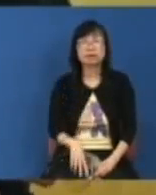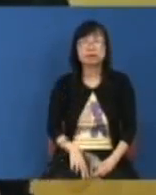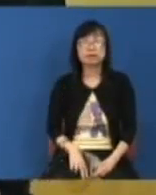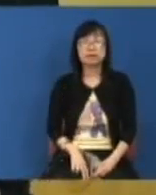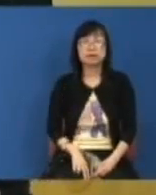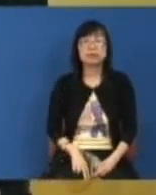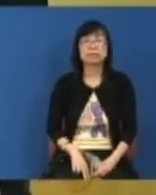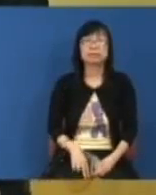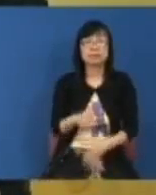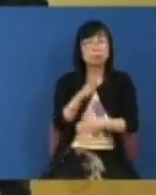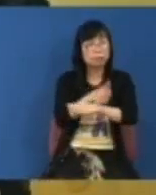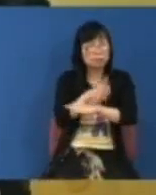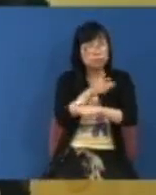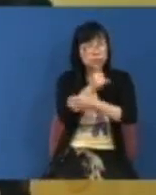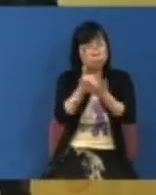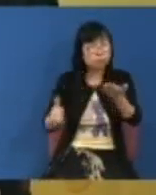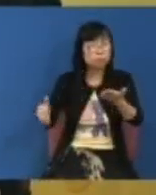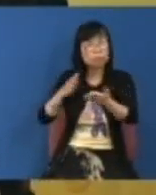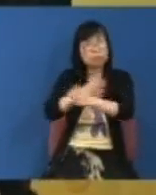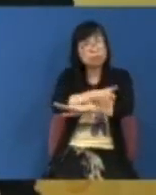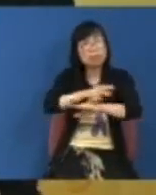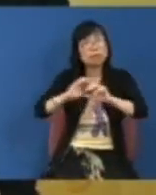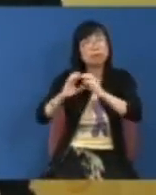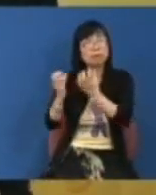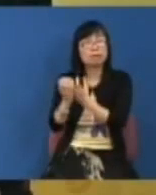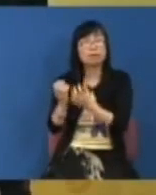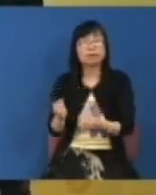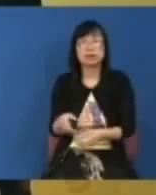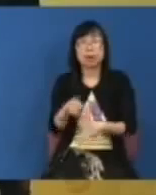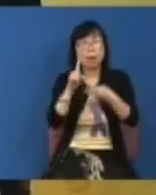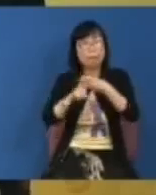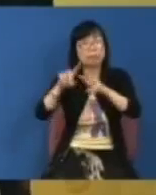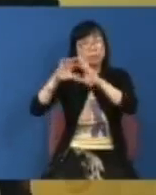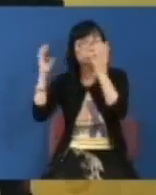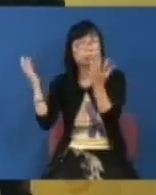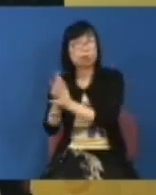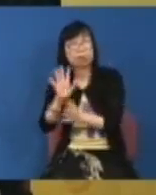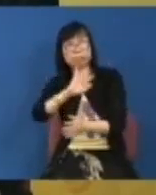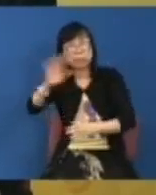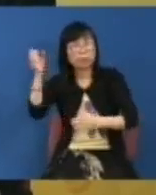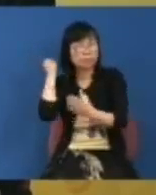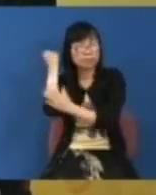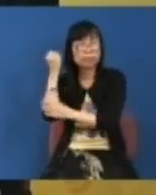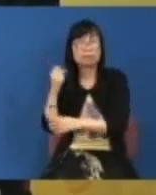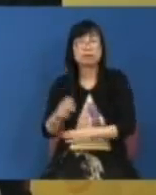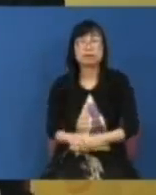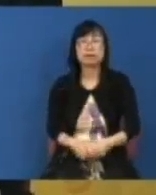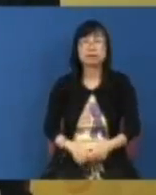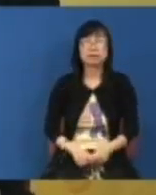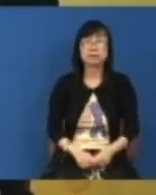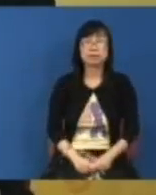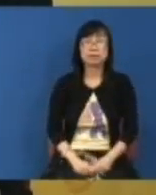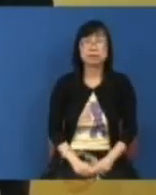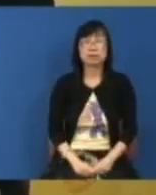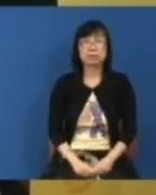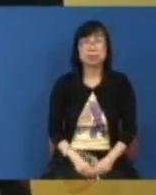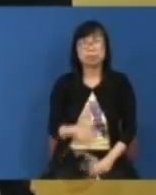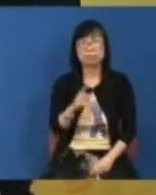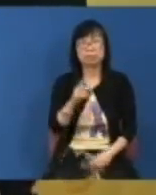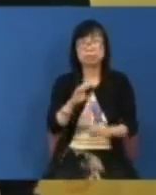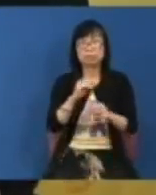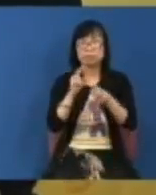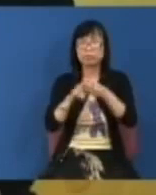咗所謂社運啦，甚至退出咗抗爭啦。咁所以民主黨不抗爭啊，或者零三零七一，其實根本民主黨係沒有份兒嘅，